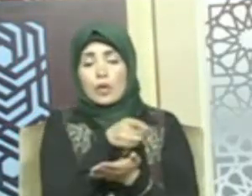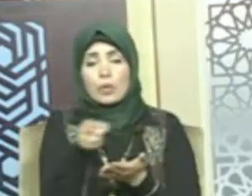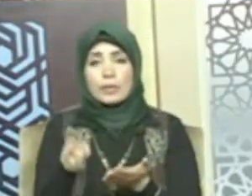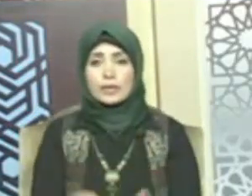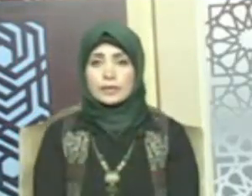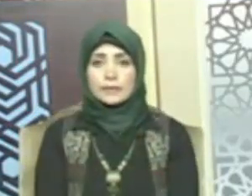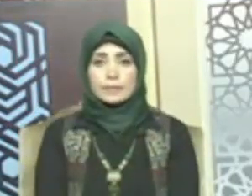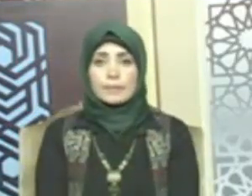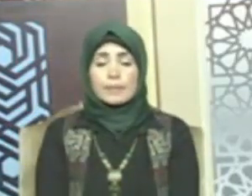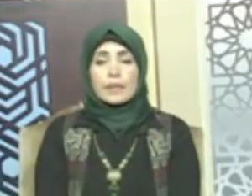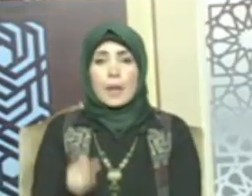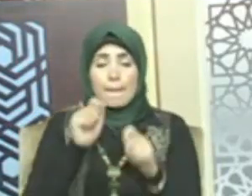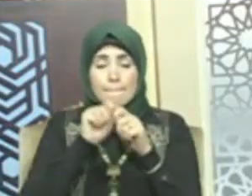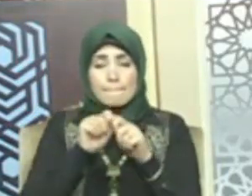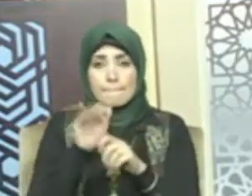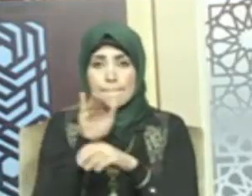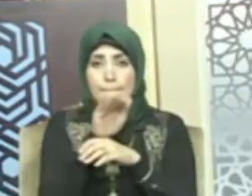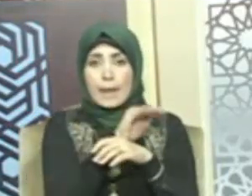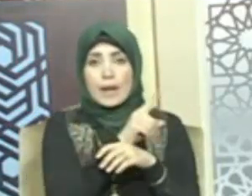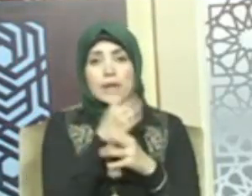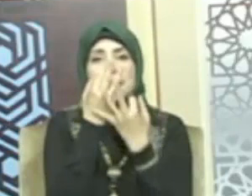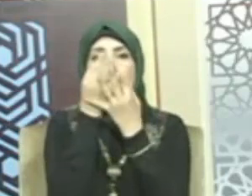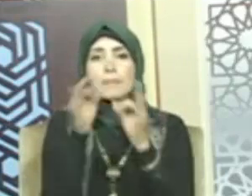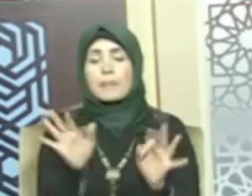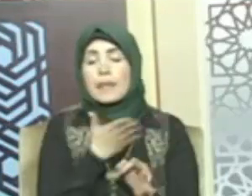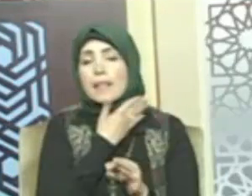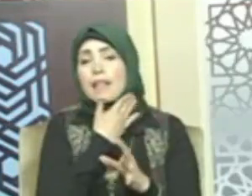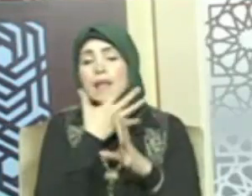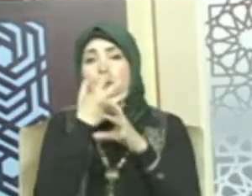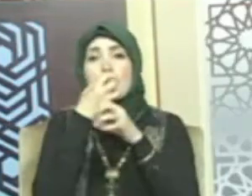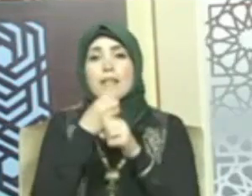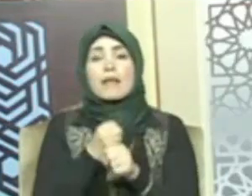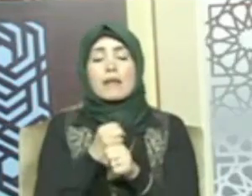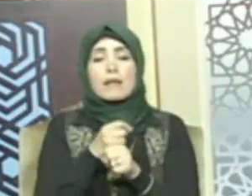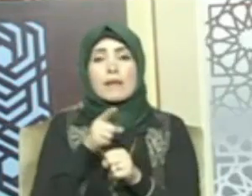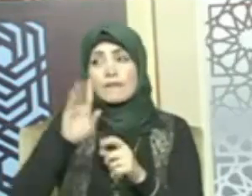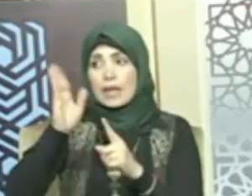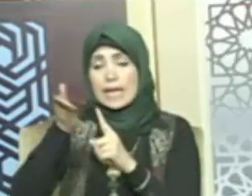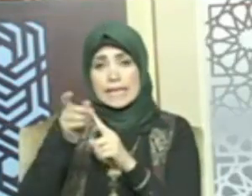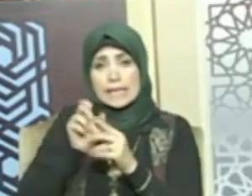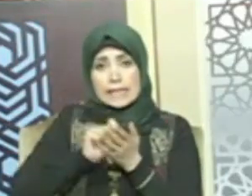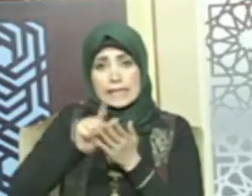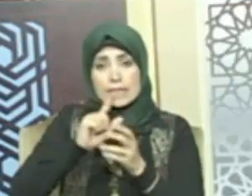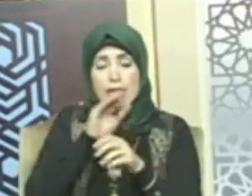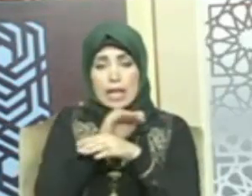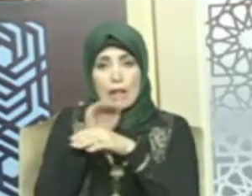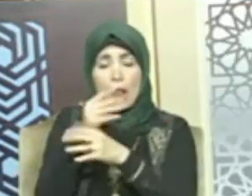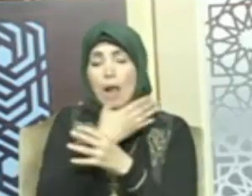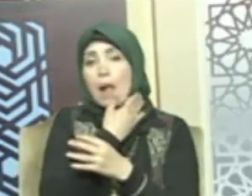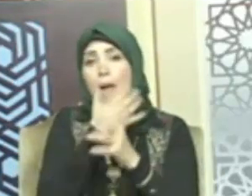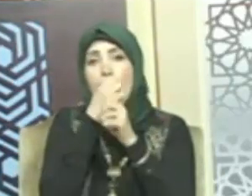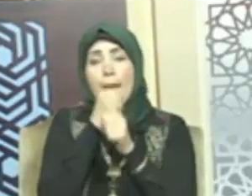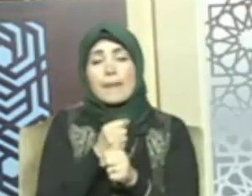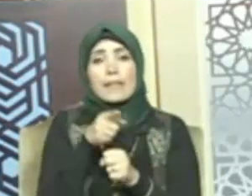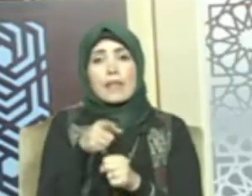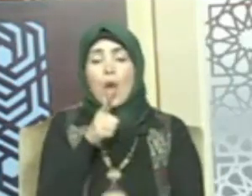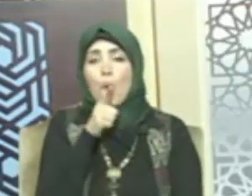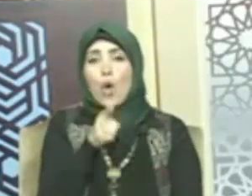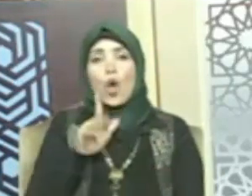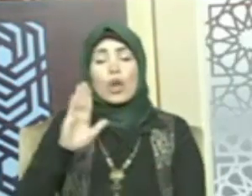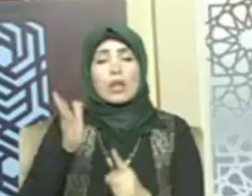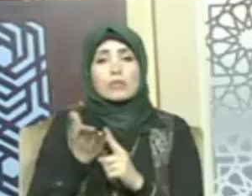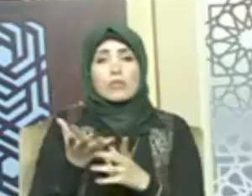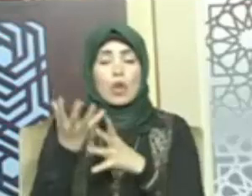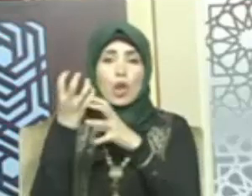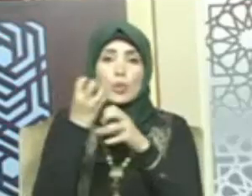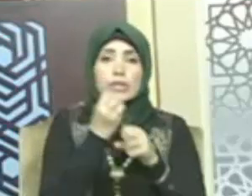الغمة، بلغ الرسالة وأدى الأمانة، وقال صلى الله عليه وسلم: